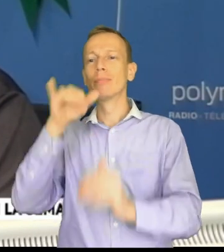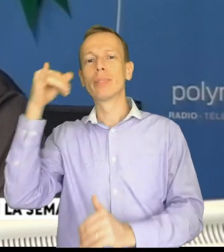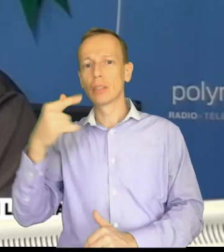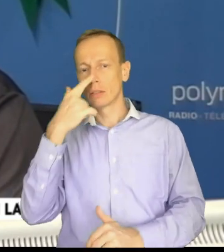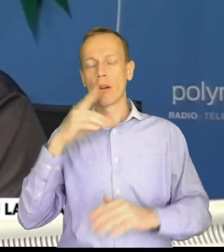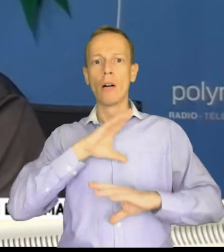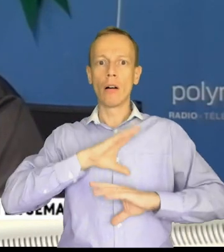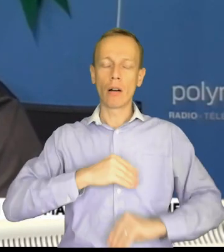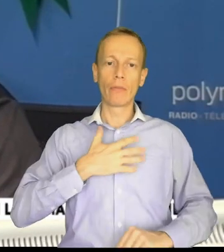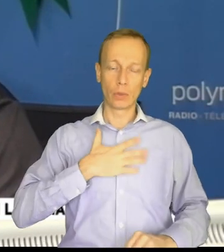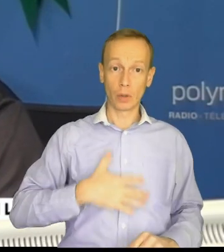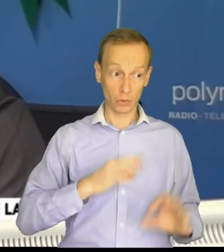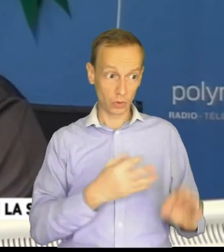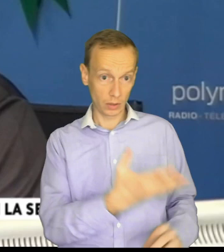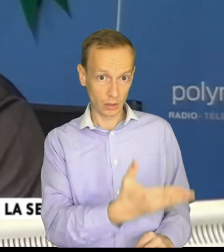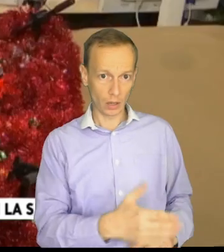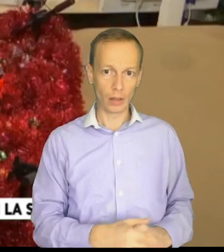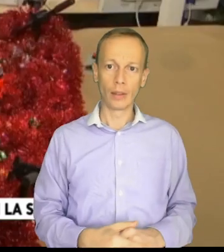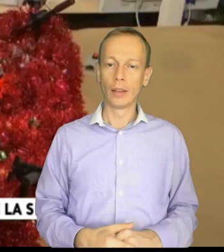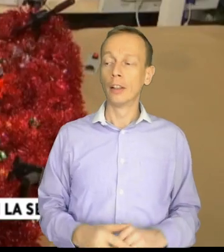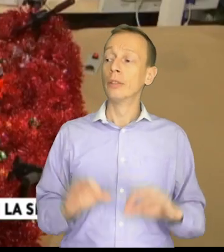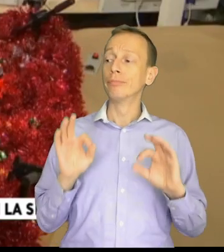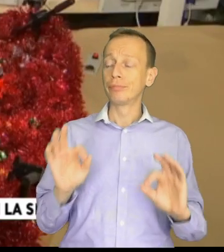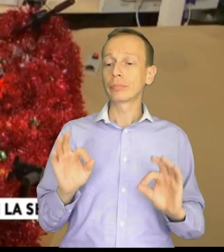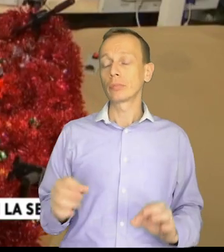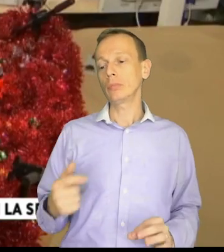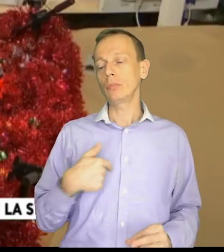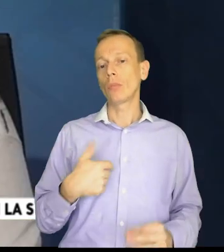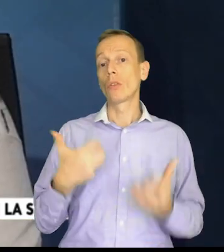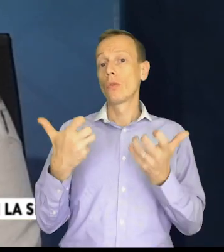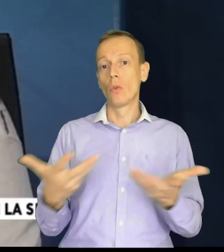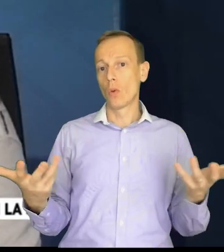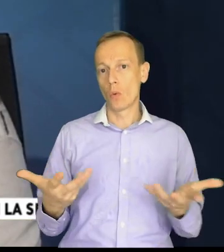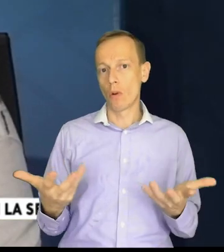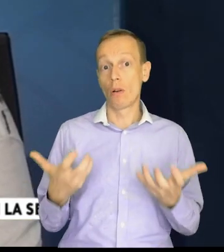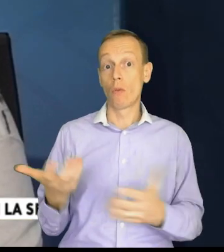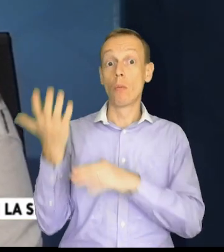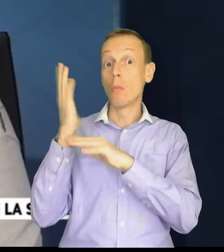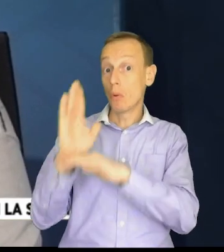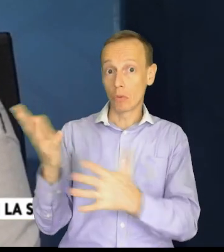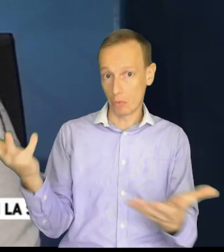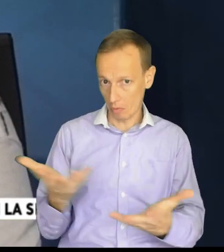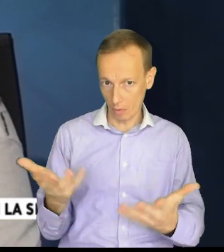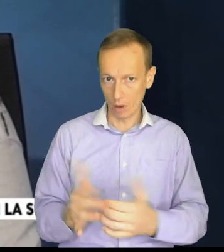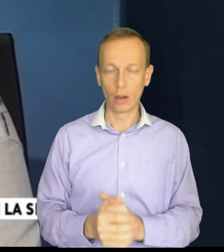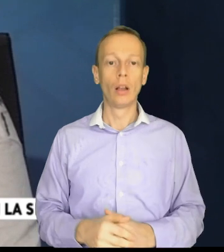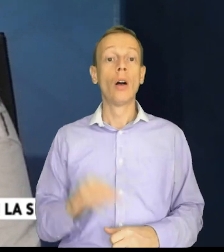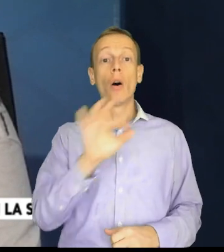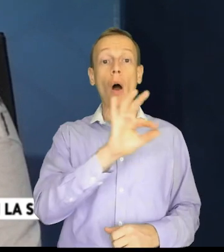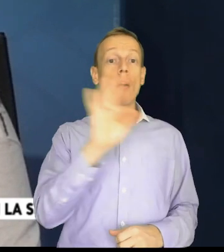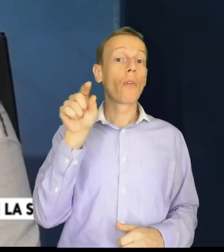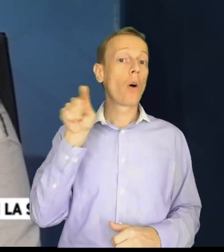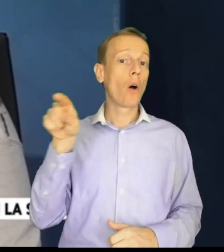en est exactement ? Il faut juste savoir une chose, c'est que dans ce cas-là, moi, ce que je voulais démontrer dans ce cas-là, c'est que en